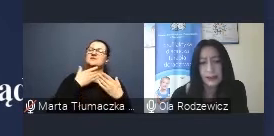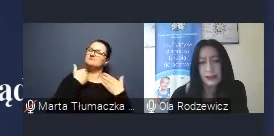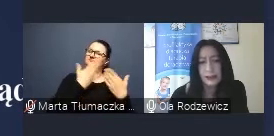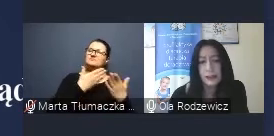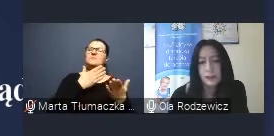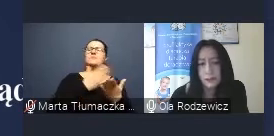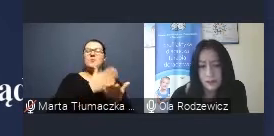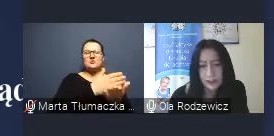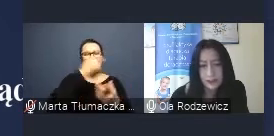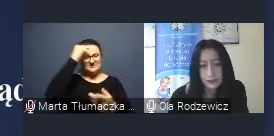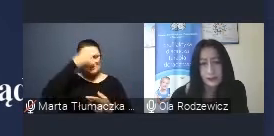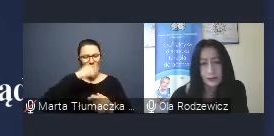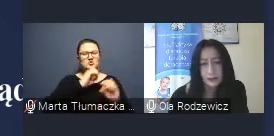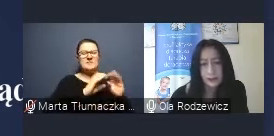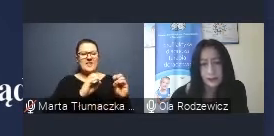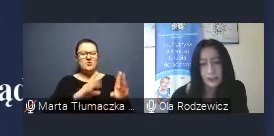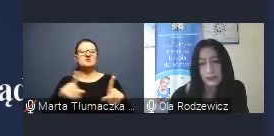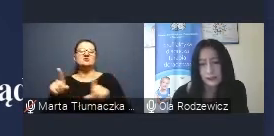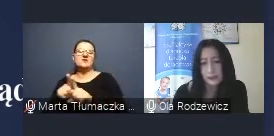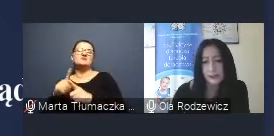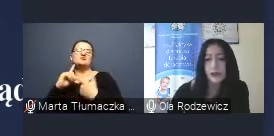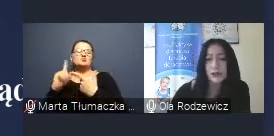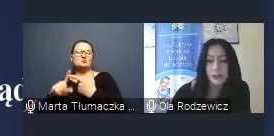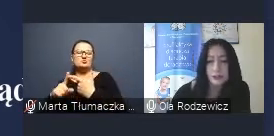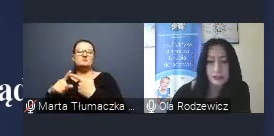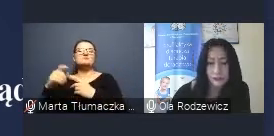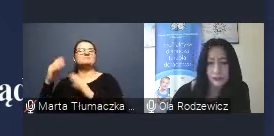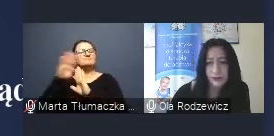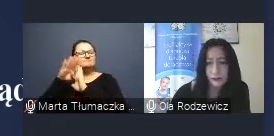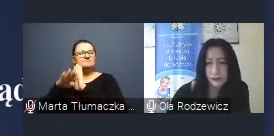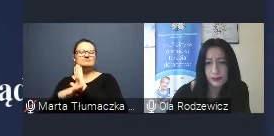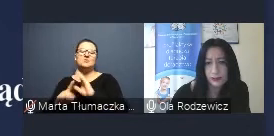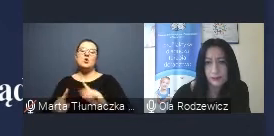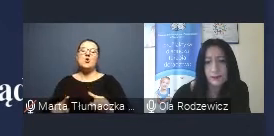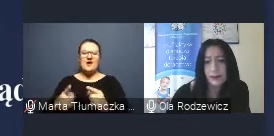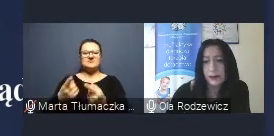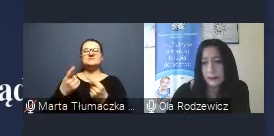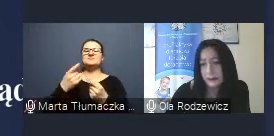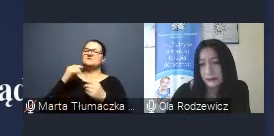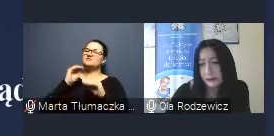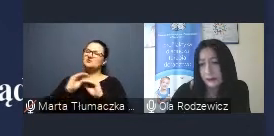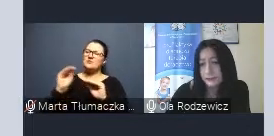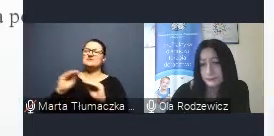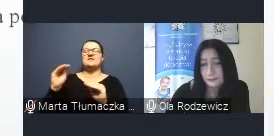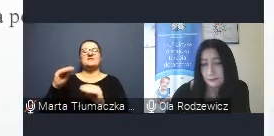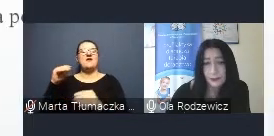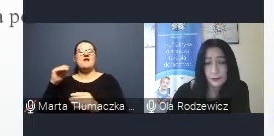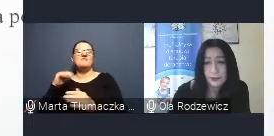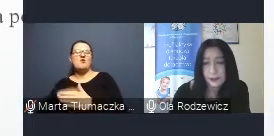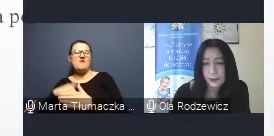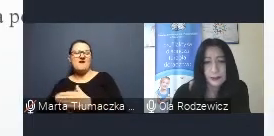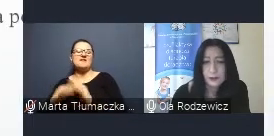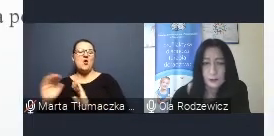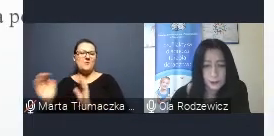psychologiczno-pedagogicznej i rozporządzenie dotyczące organizowania kształcenia, wychowania i opieki. I